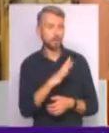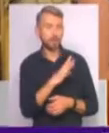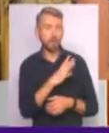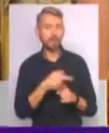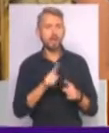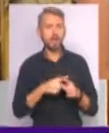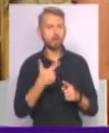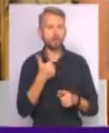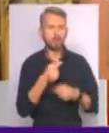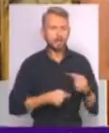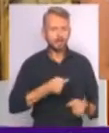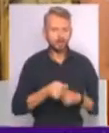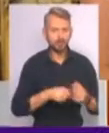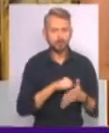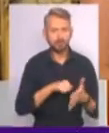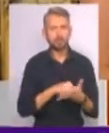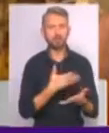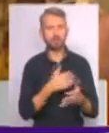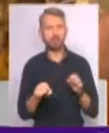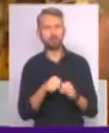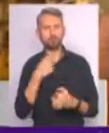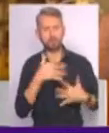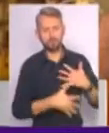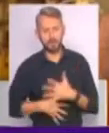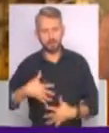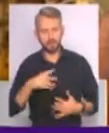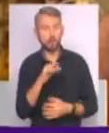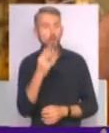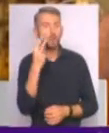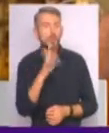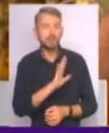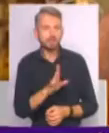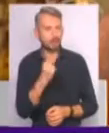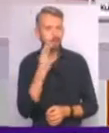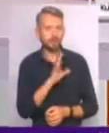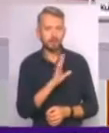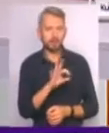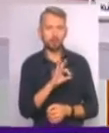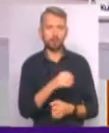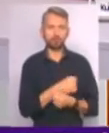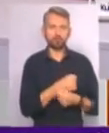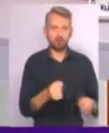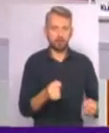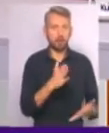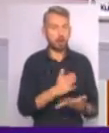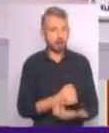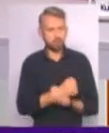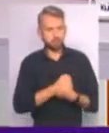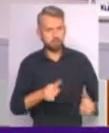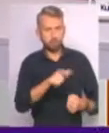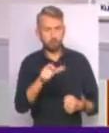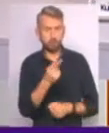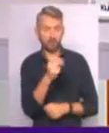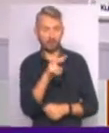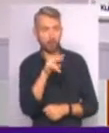генетические факторы, это нарушение обменных процессов, но не всегда, далеко не всегда ожирение. Есть очень полные люди совершенно без